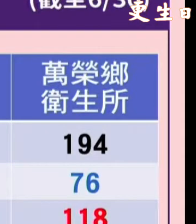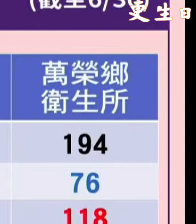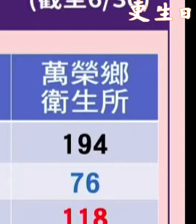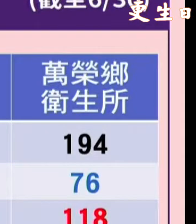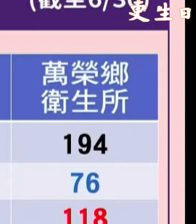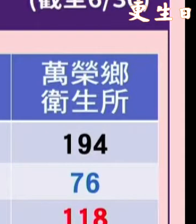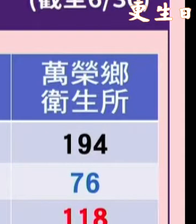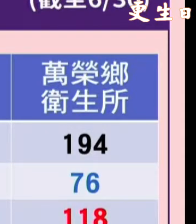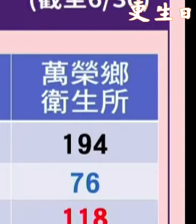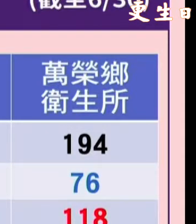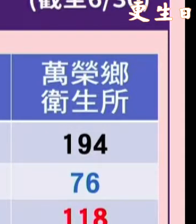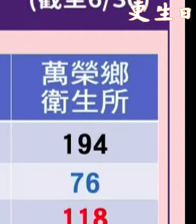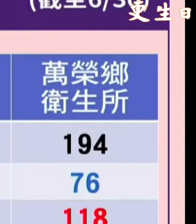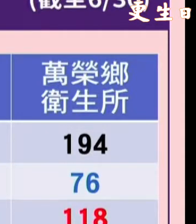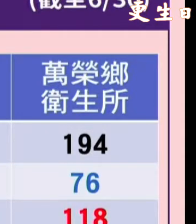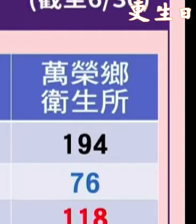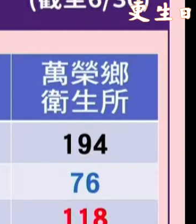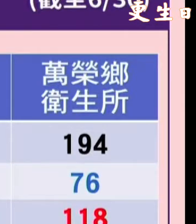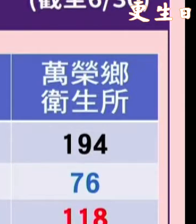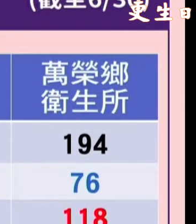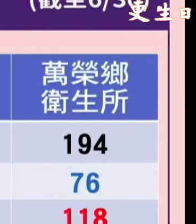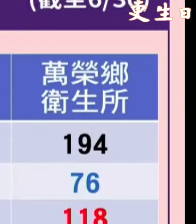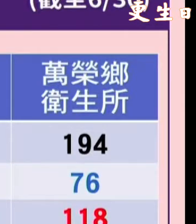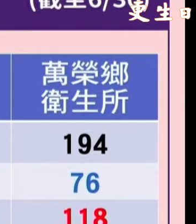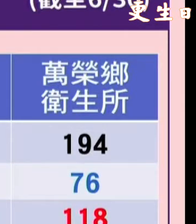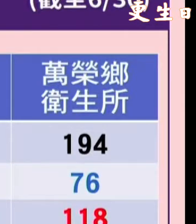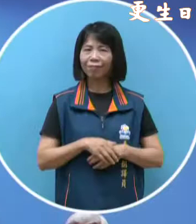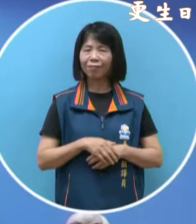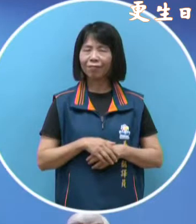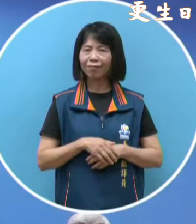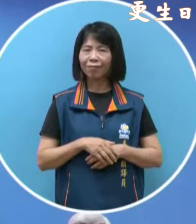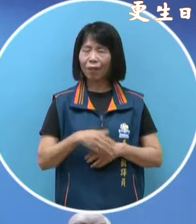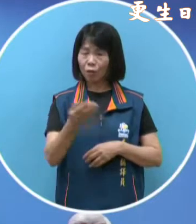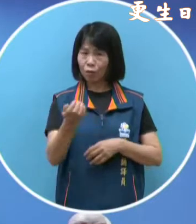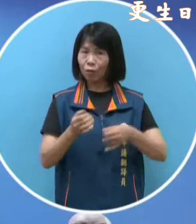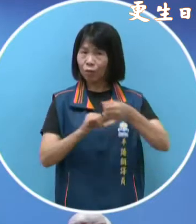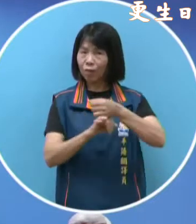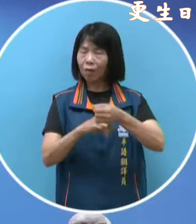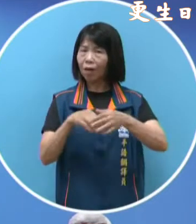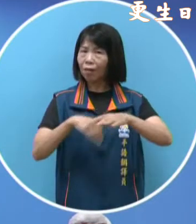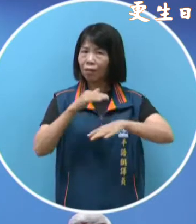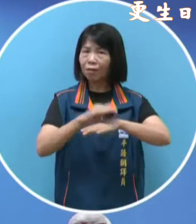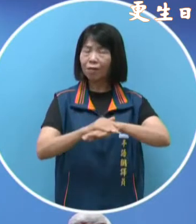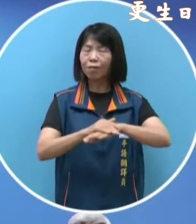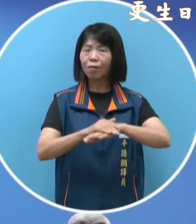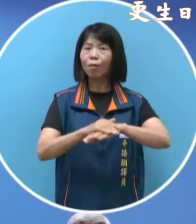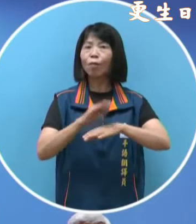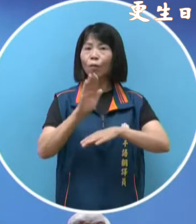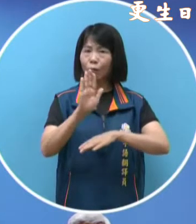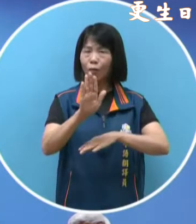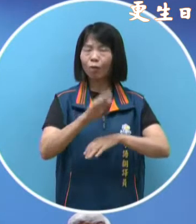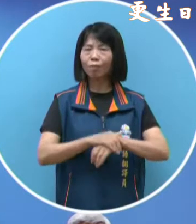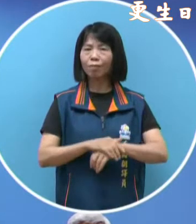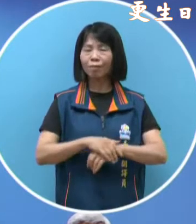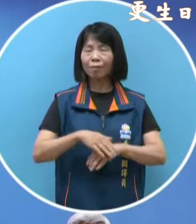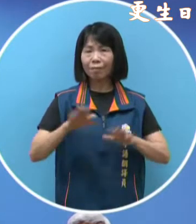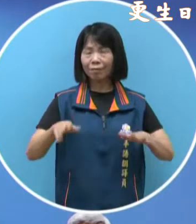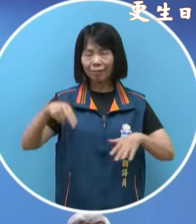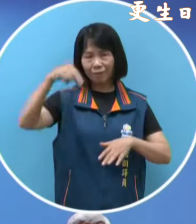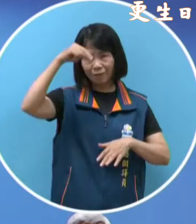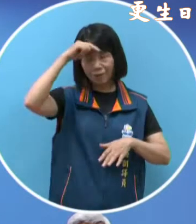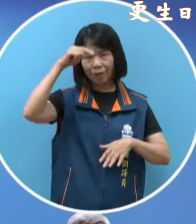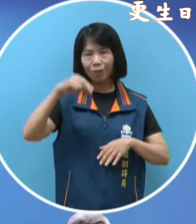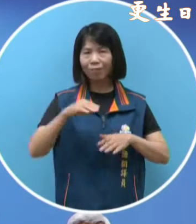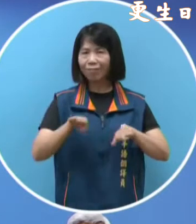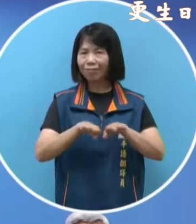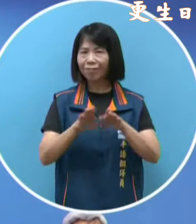个面板上可以看到，仍然还有很多的名额哈。预约成功之后，我们从今天下午开始哈，记得今